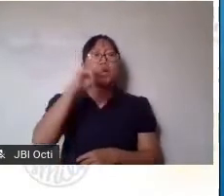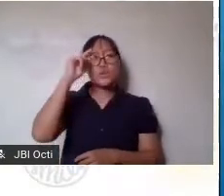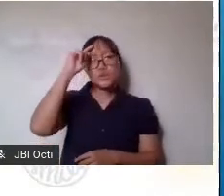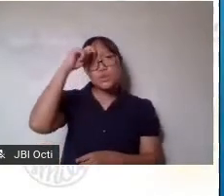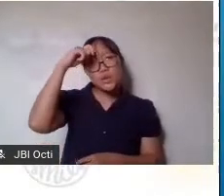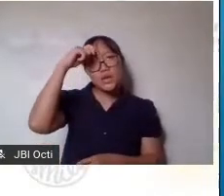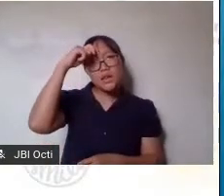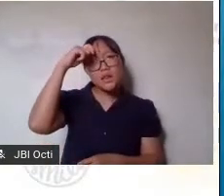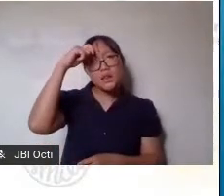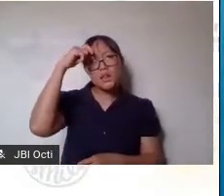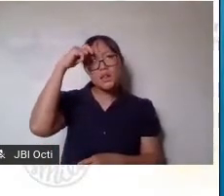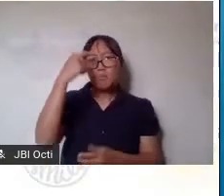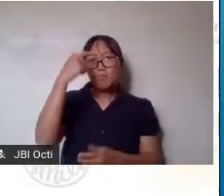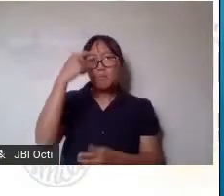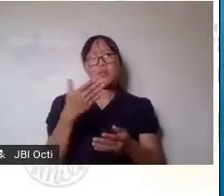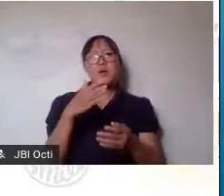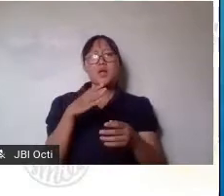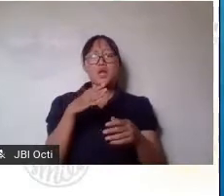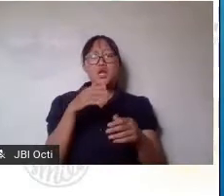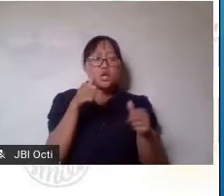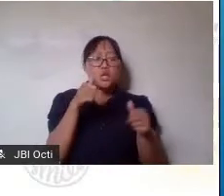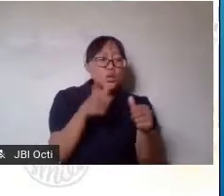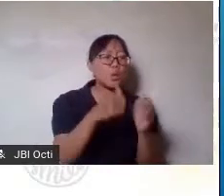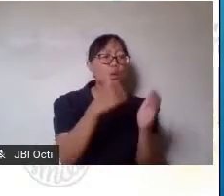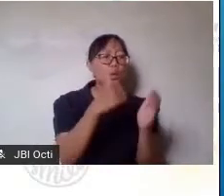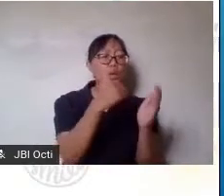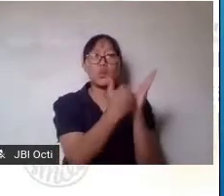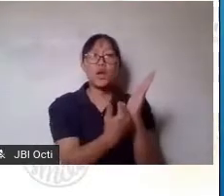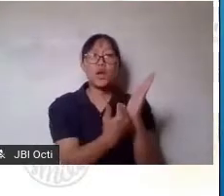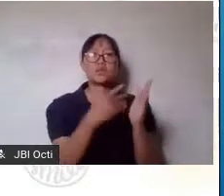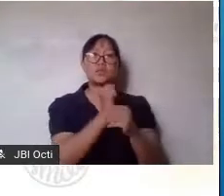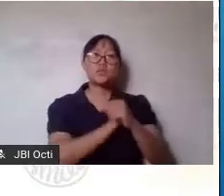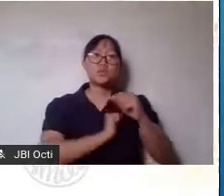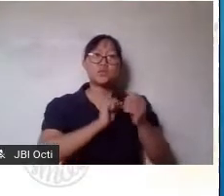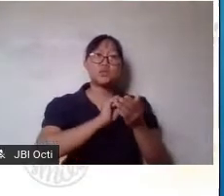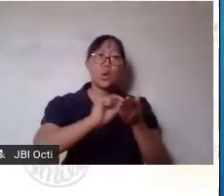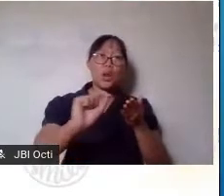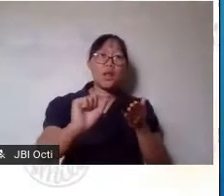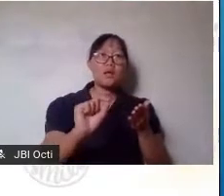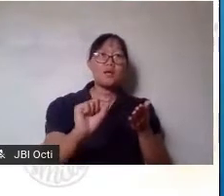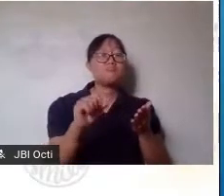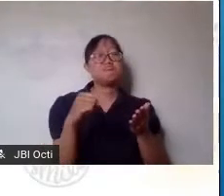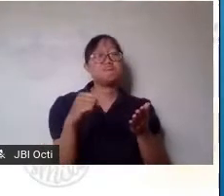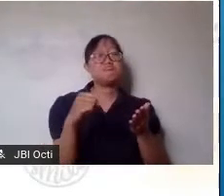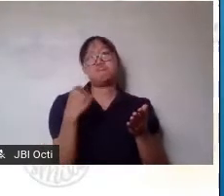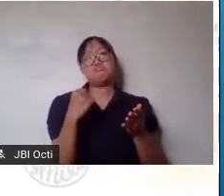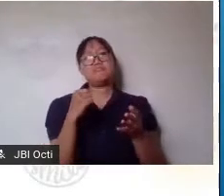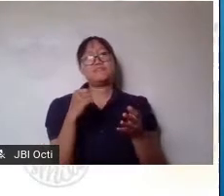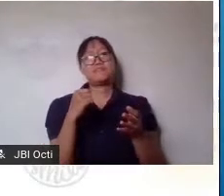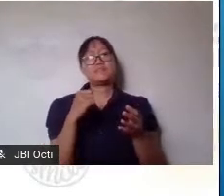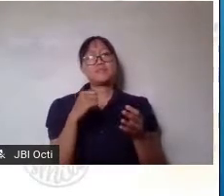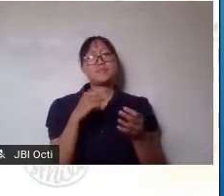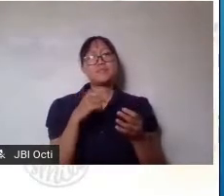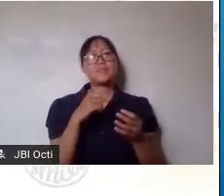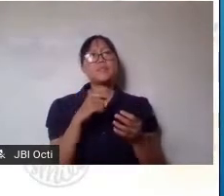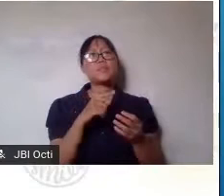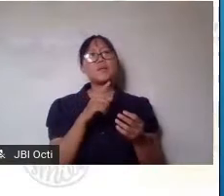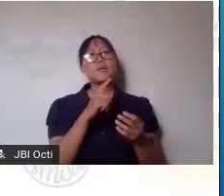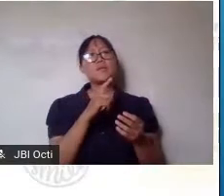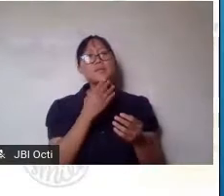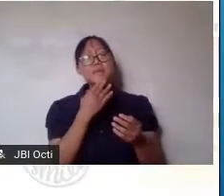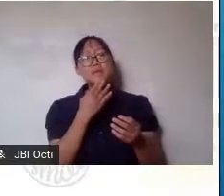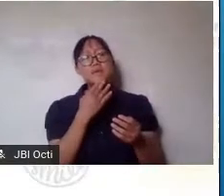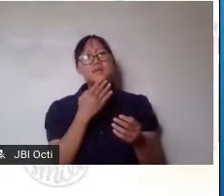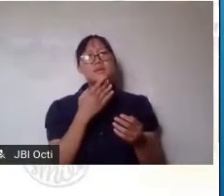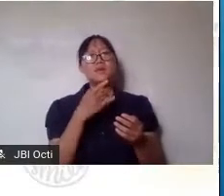sehingga kemudian susah sekali untuk kita lihat anak-anak ini bisa melakukan